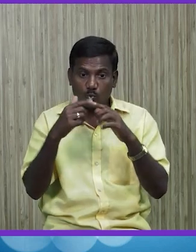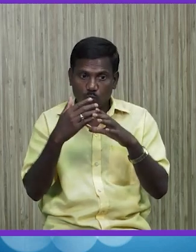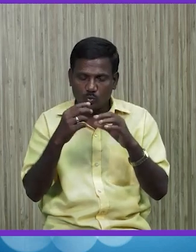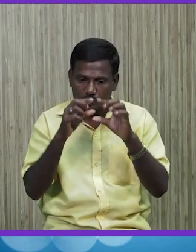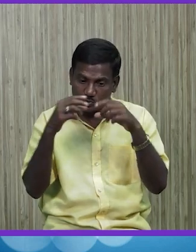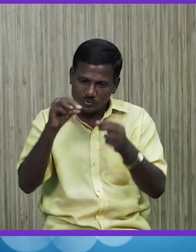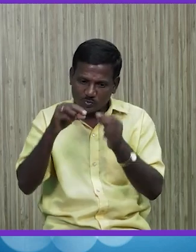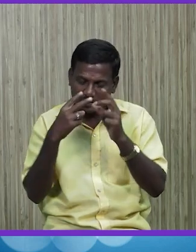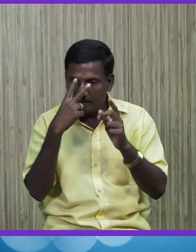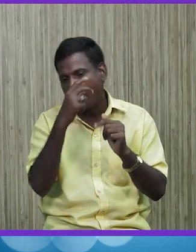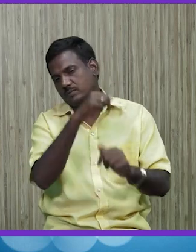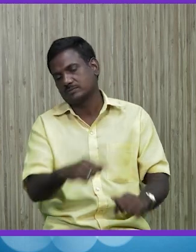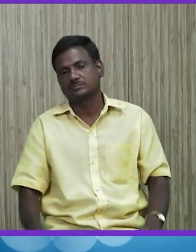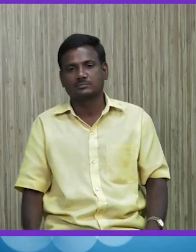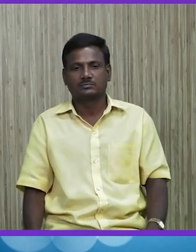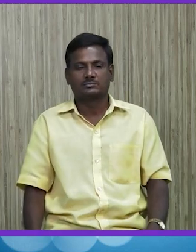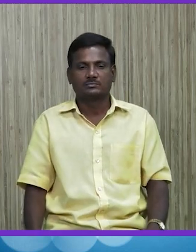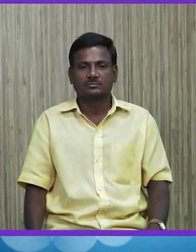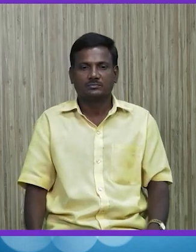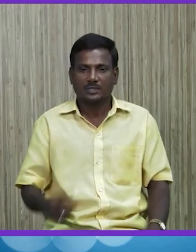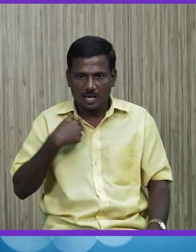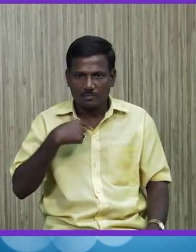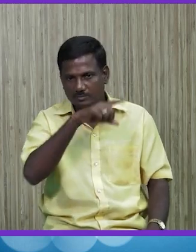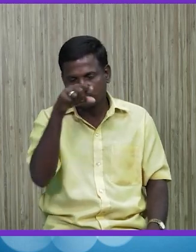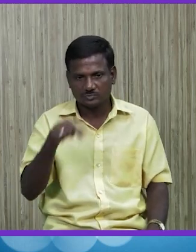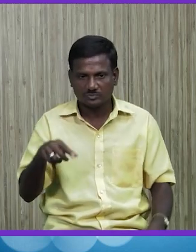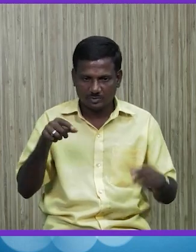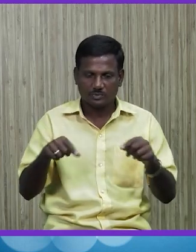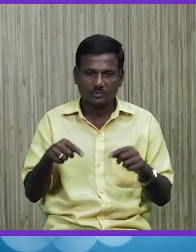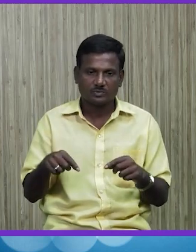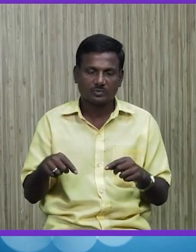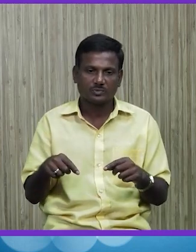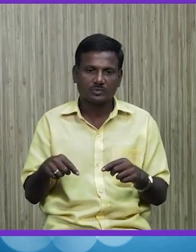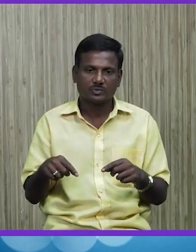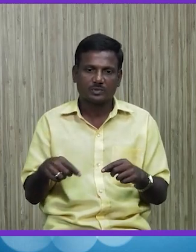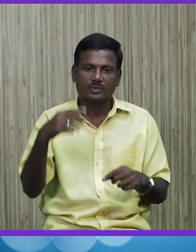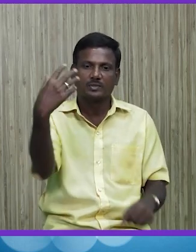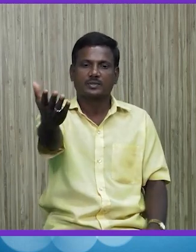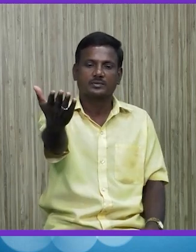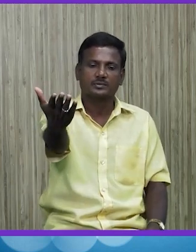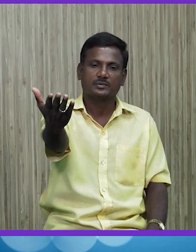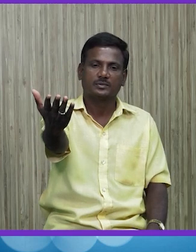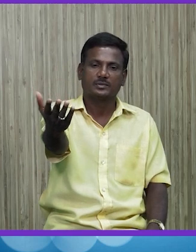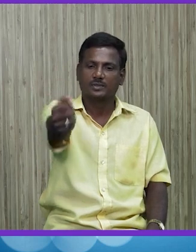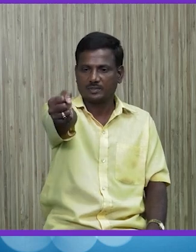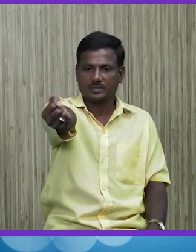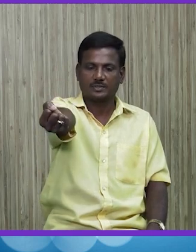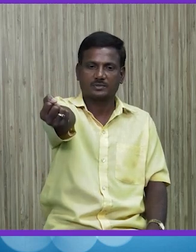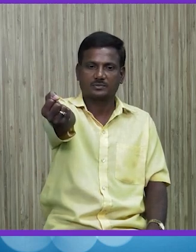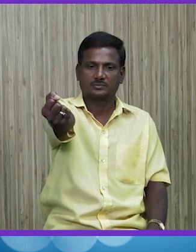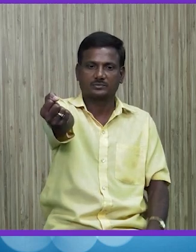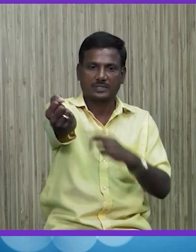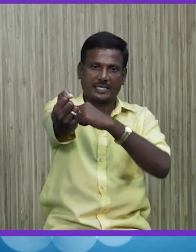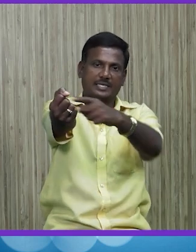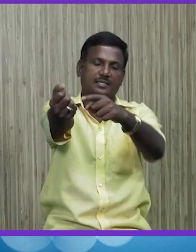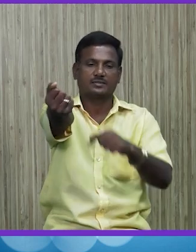மூலம் நாம் தெரிய்லுக tota underworld்கின்just நாம் இப்பொளது கையினை நேராக நீட்டி